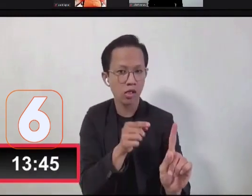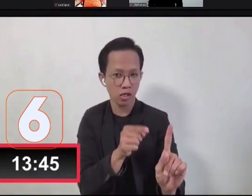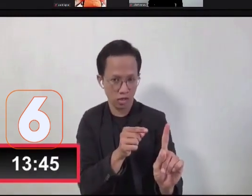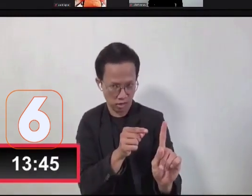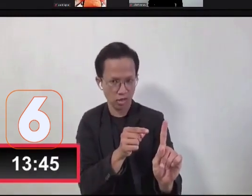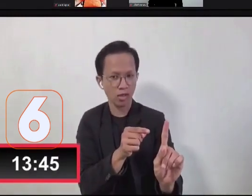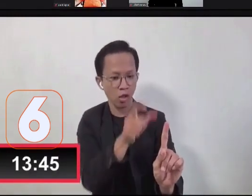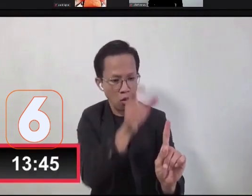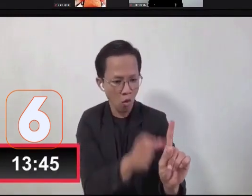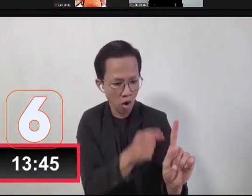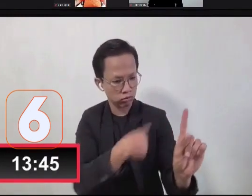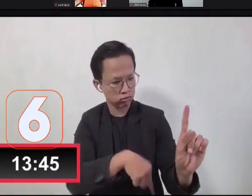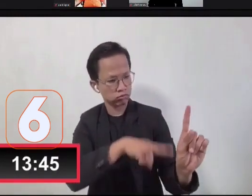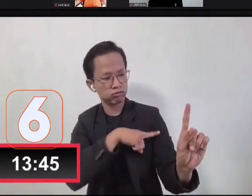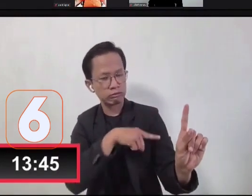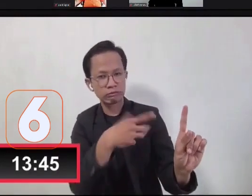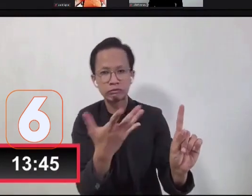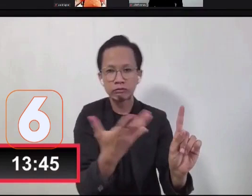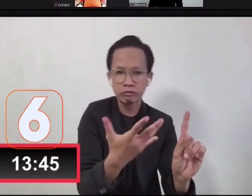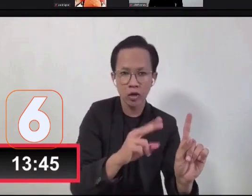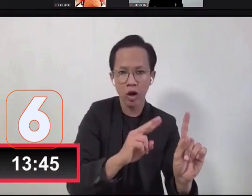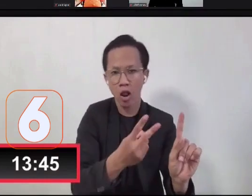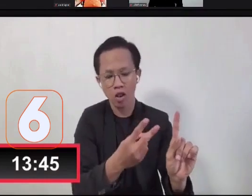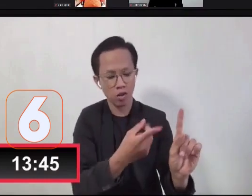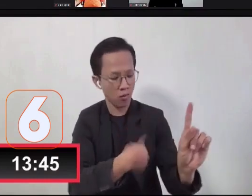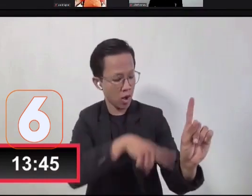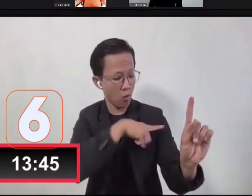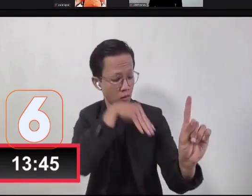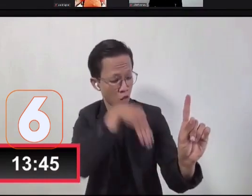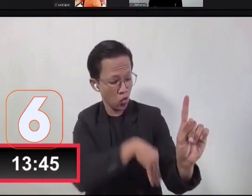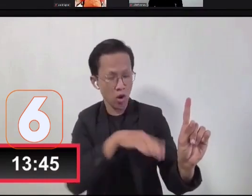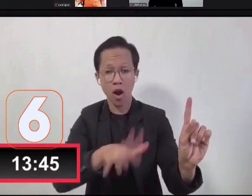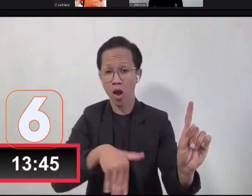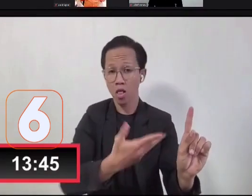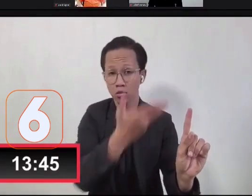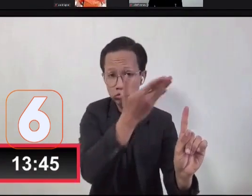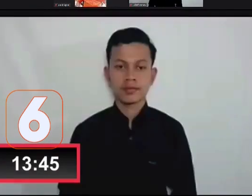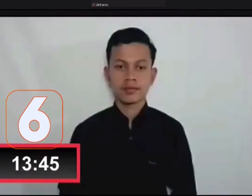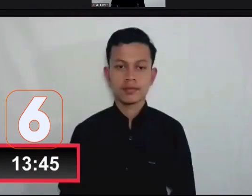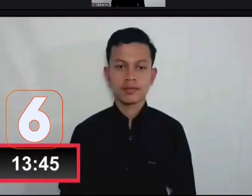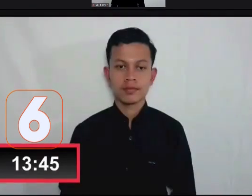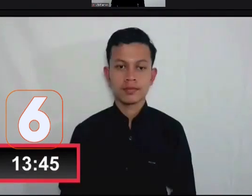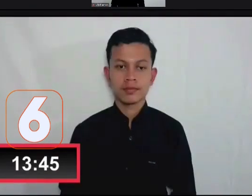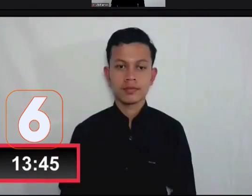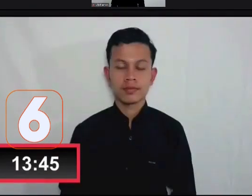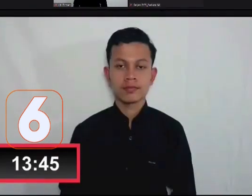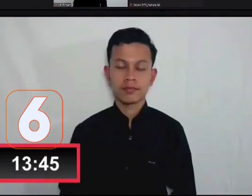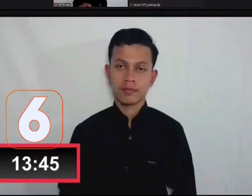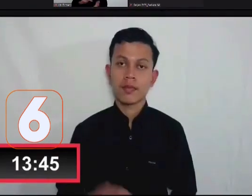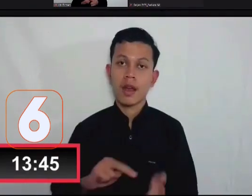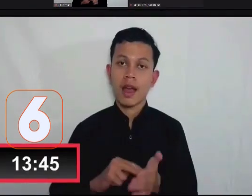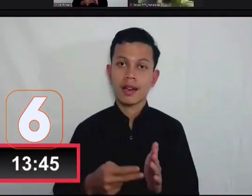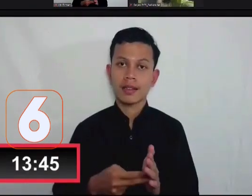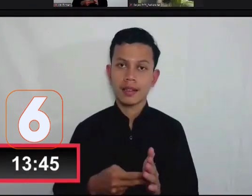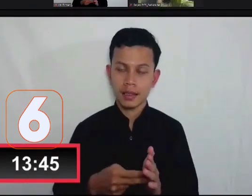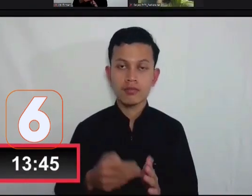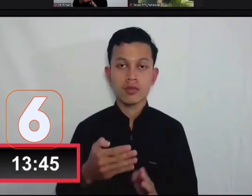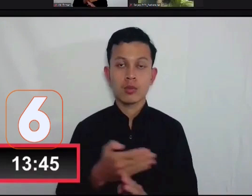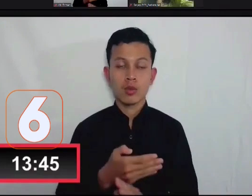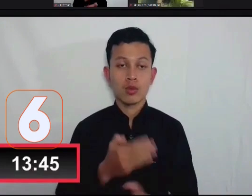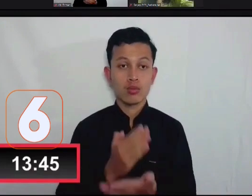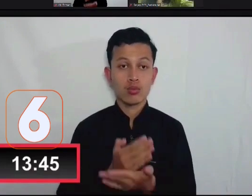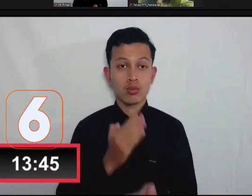pengemudi yang bisa saja menurun baik terhadap kesehatan jasmani maupun rohani sehingga perlu dievaluasi sebelum memutuskan